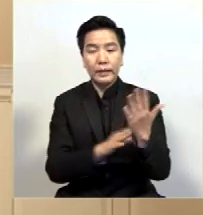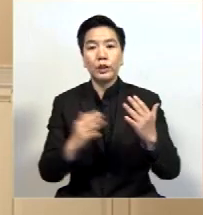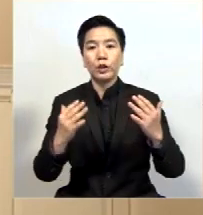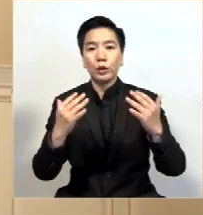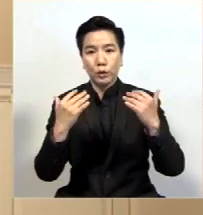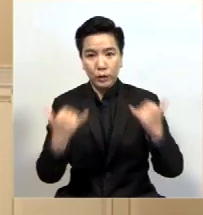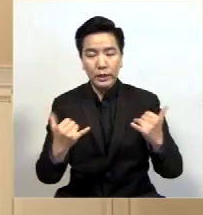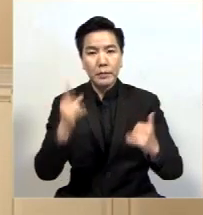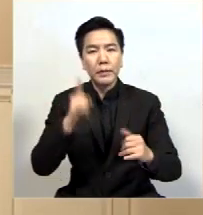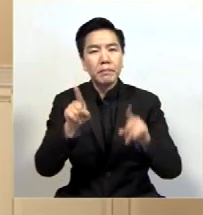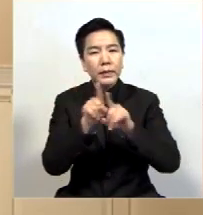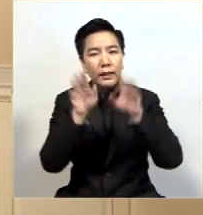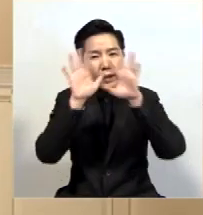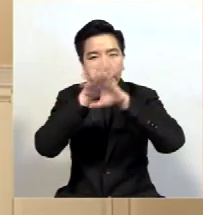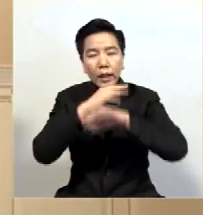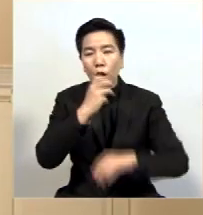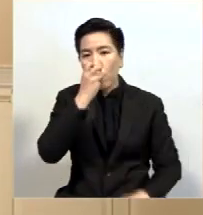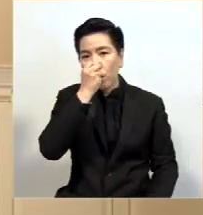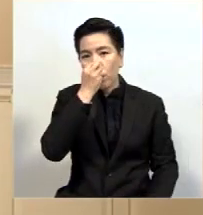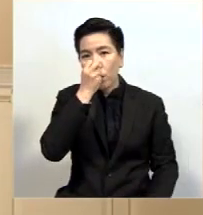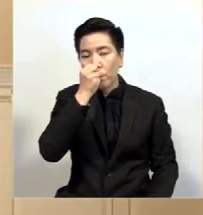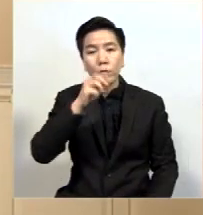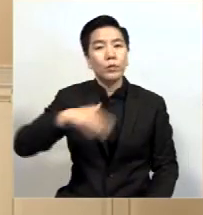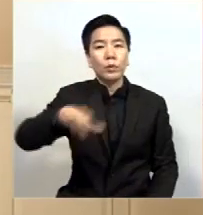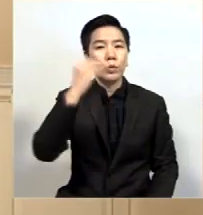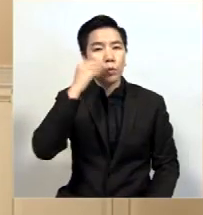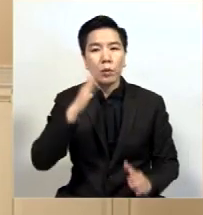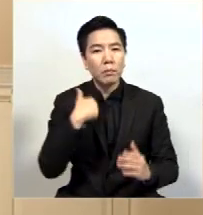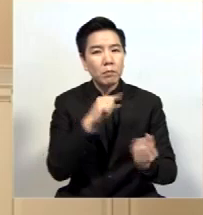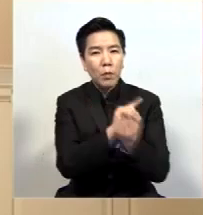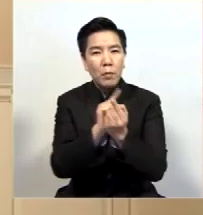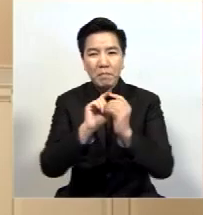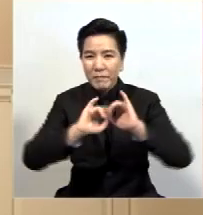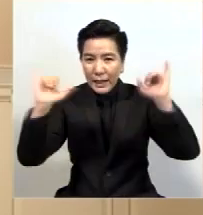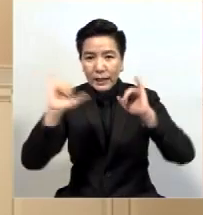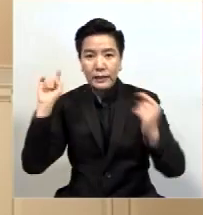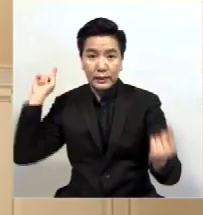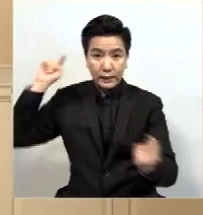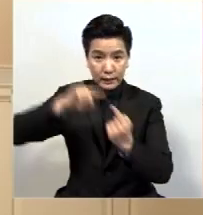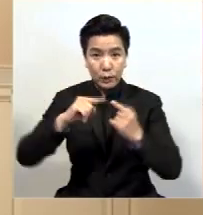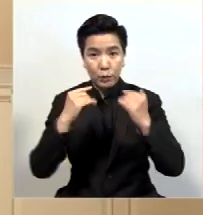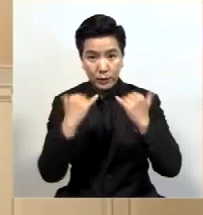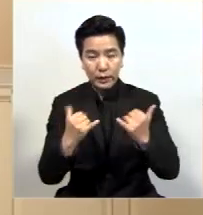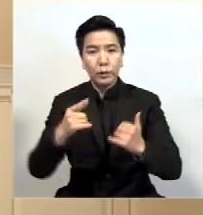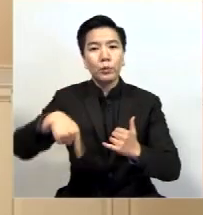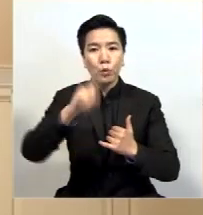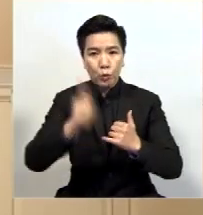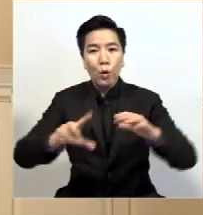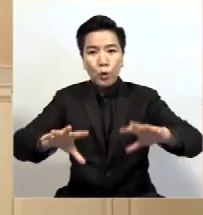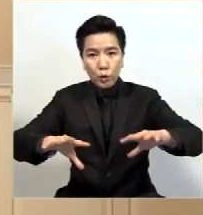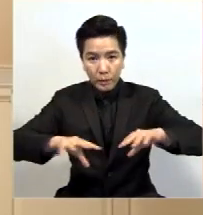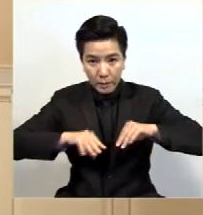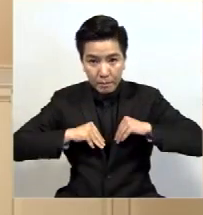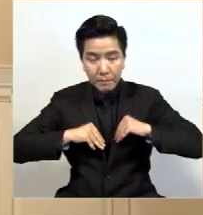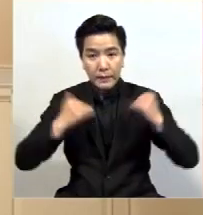ลานี้จะเป็นบททดสอบที่เราทุกคนไม่เคยเผชิญมาก่อนจนถึงวันนี้เราต้องยอมรับความจริงว่